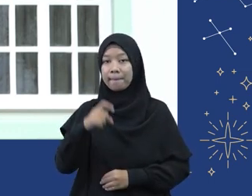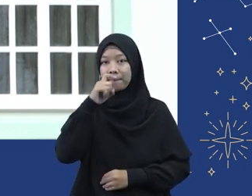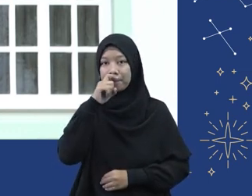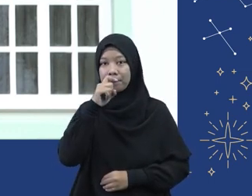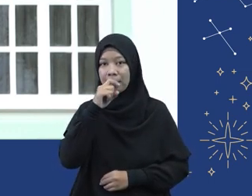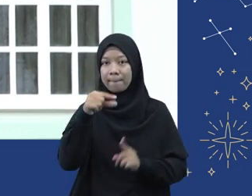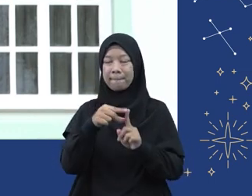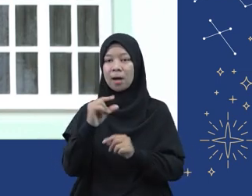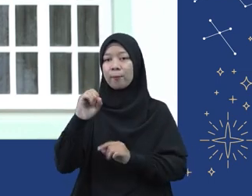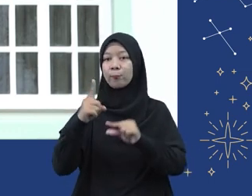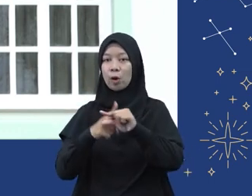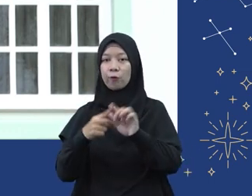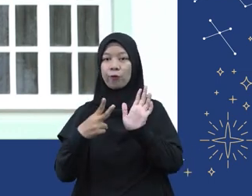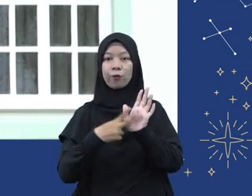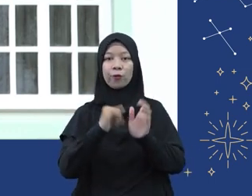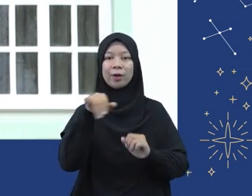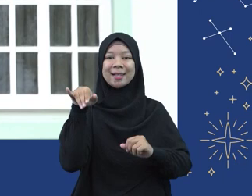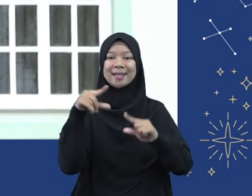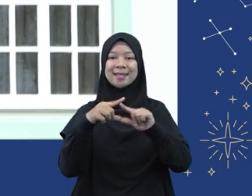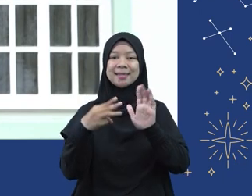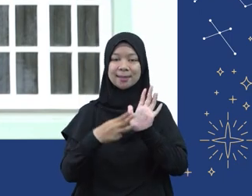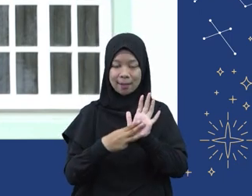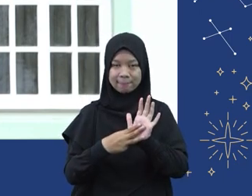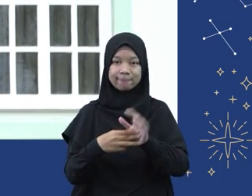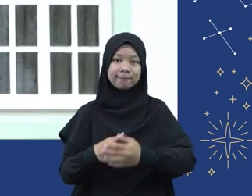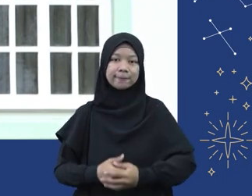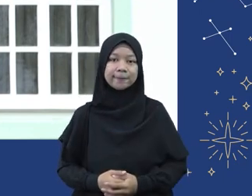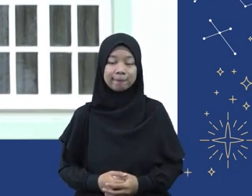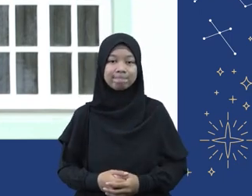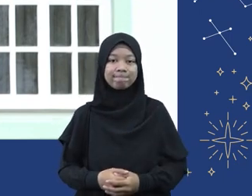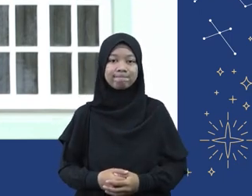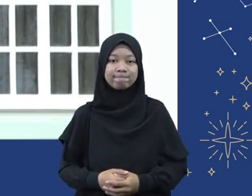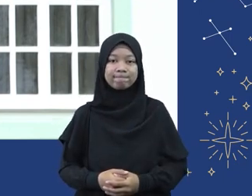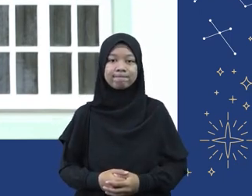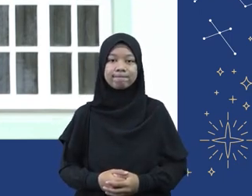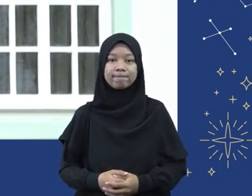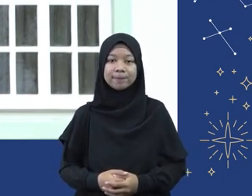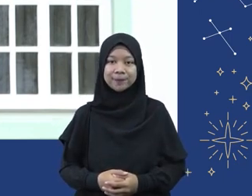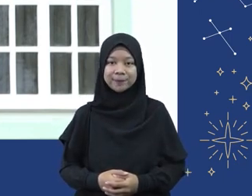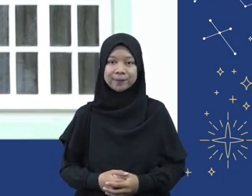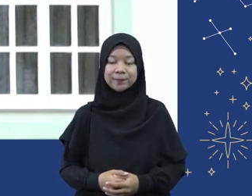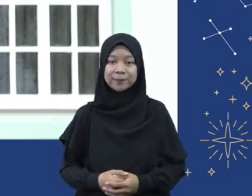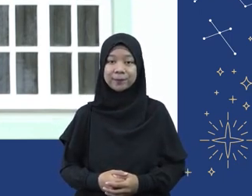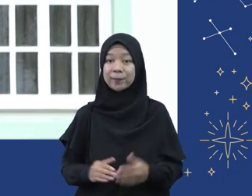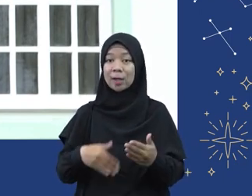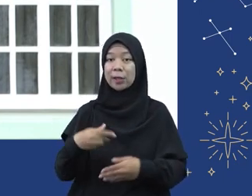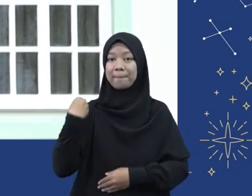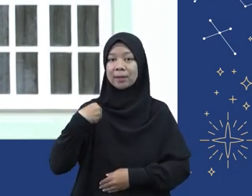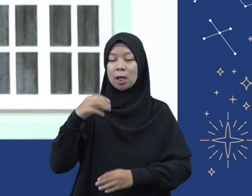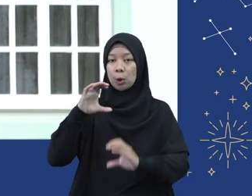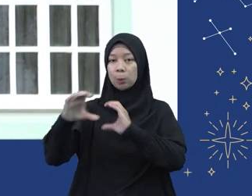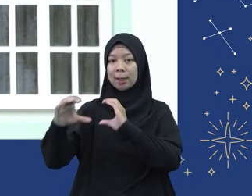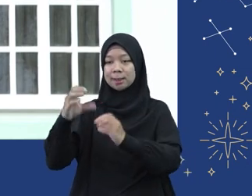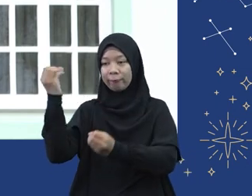Insinyur Nizam MSC di beserta jajarannya menteri komunikasi dan